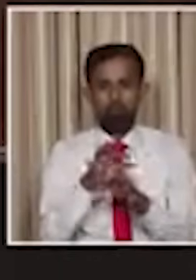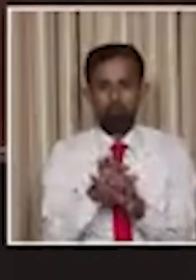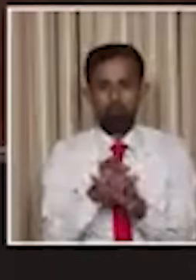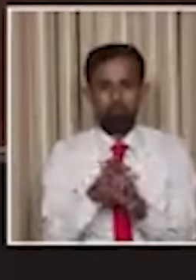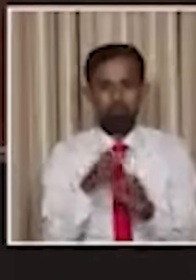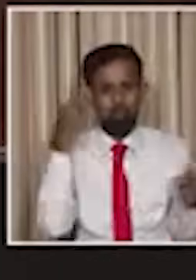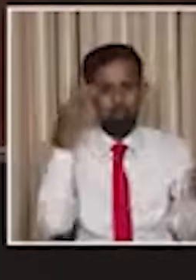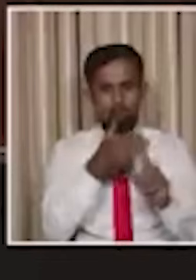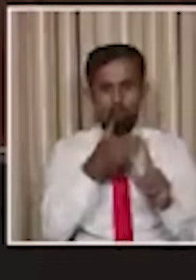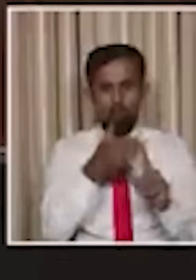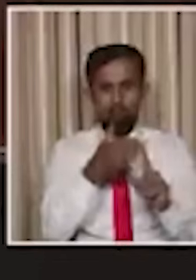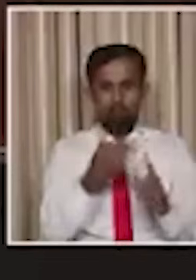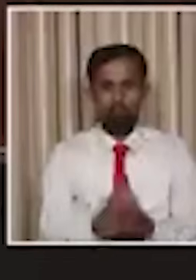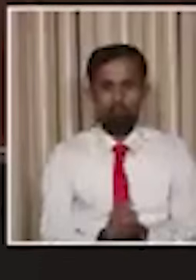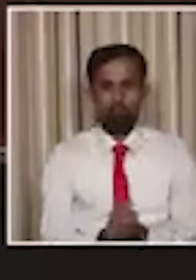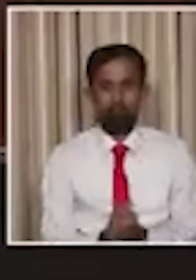பொறுப்பான